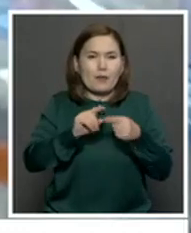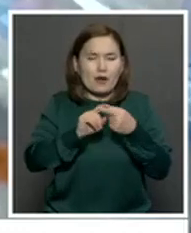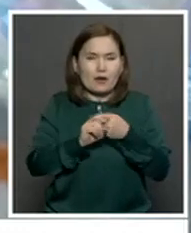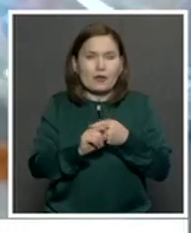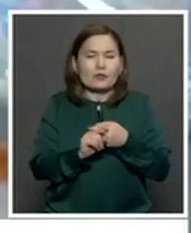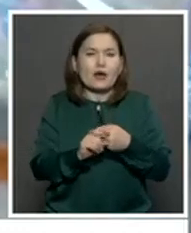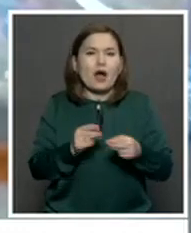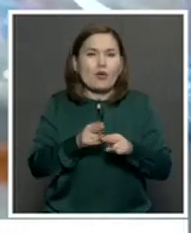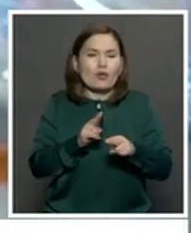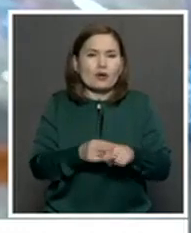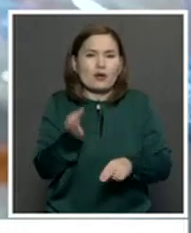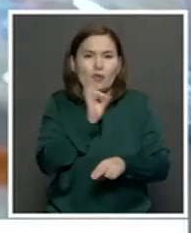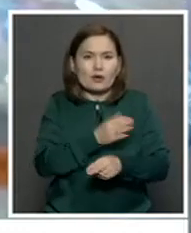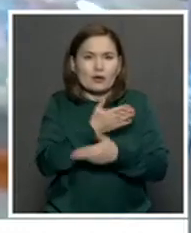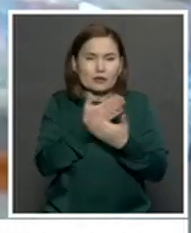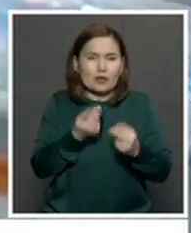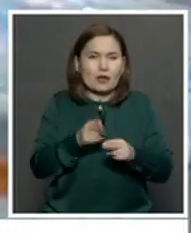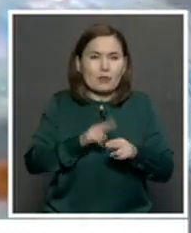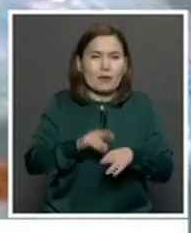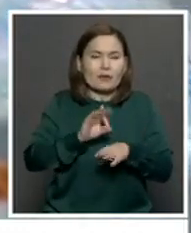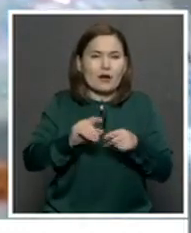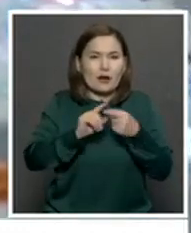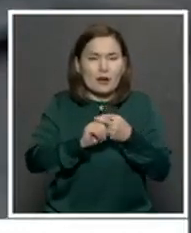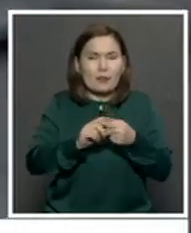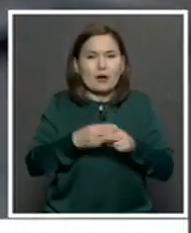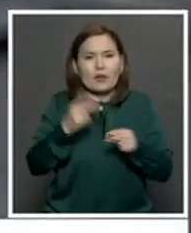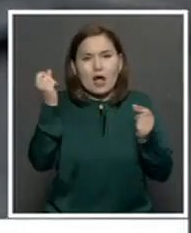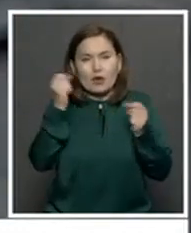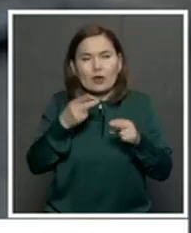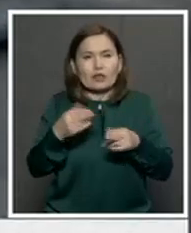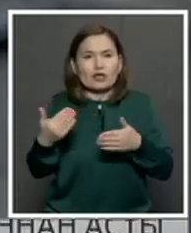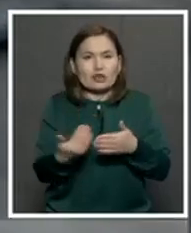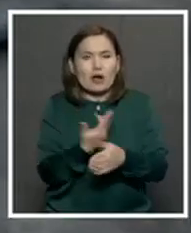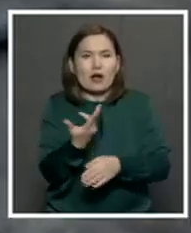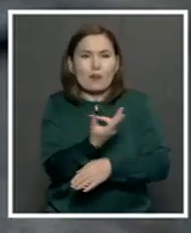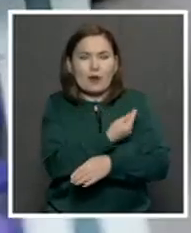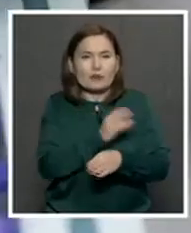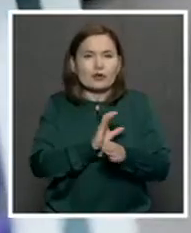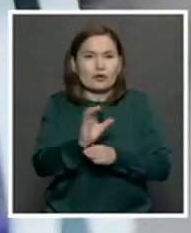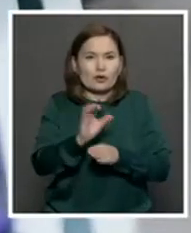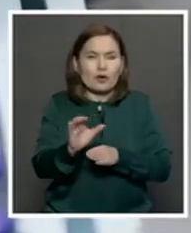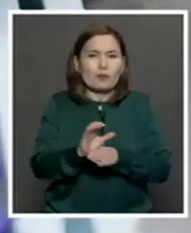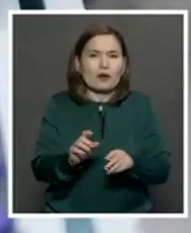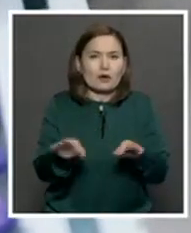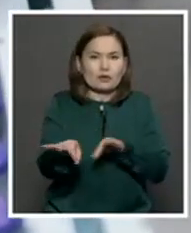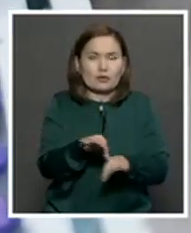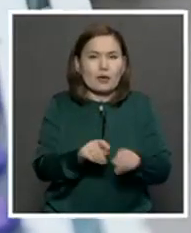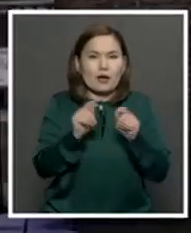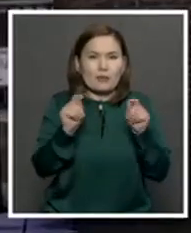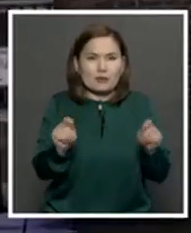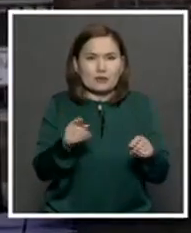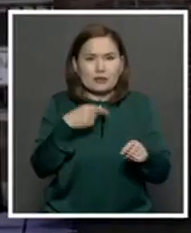орайда Еуропалық одақ коронавирустың мутацияланған түрлерін анықтап, жаңа вакциналарды шығаратын жоба бастайтынын хабарлады.